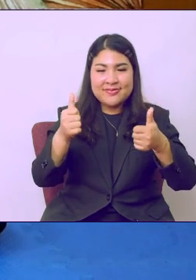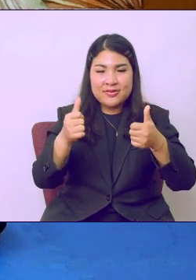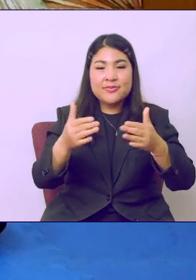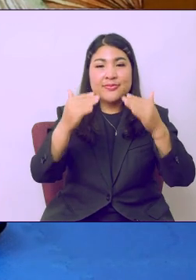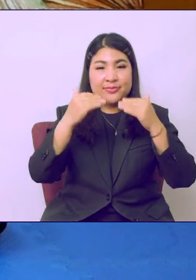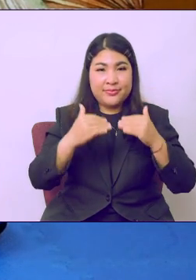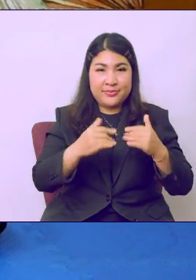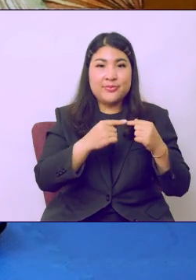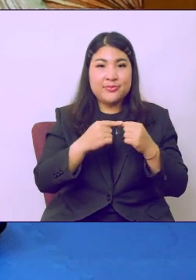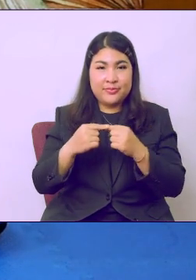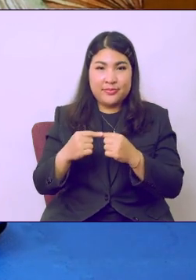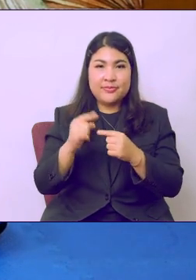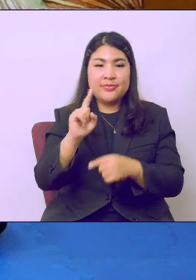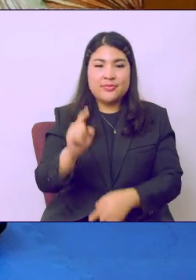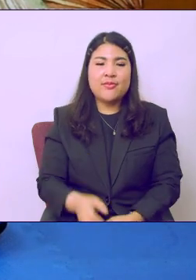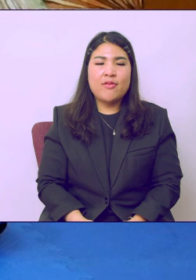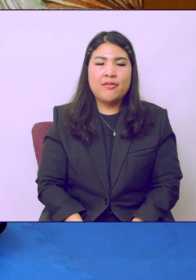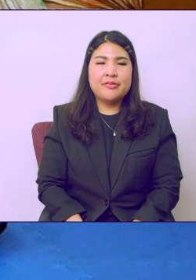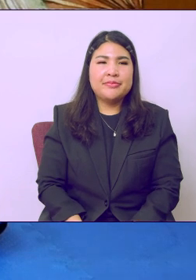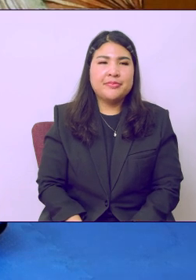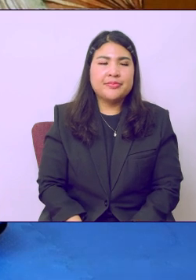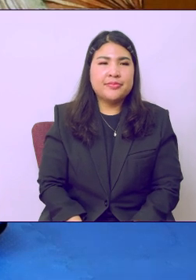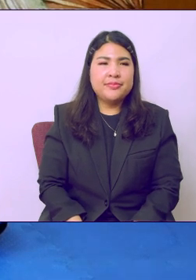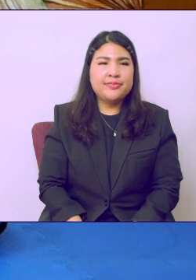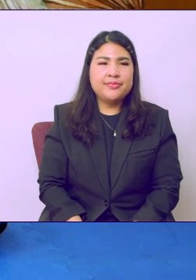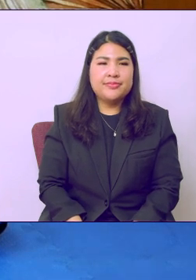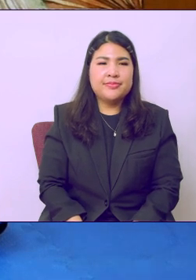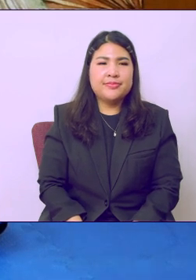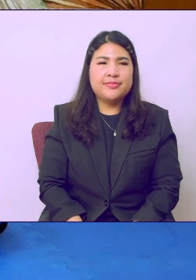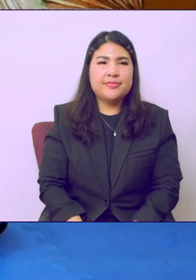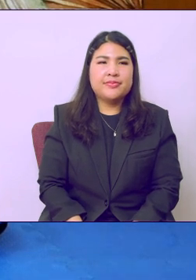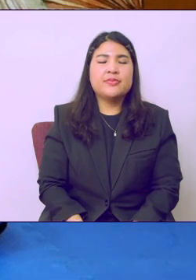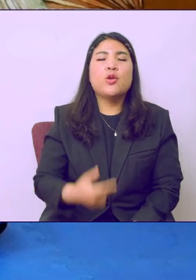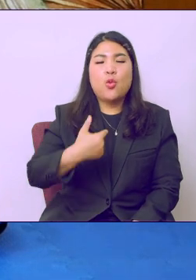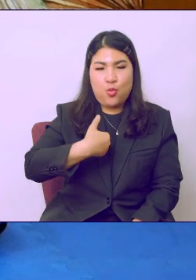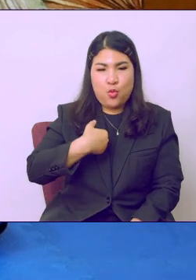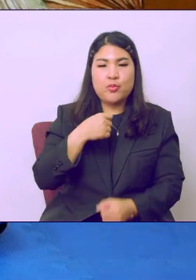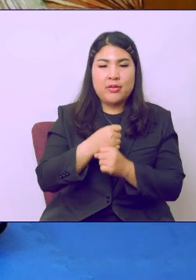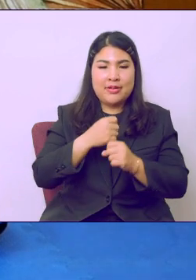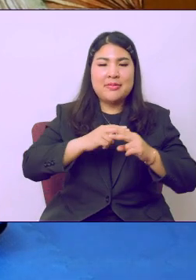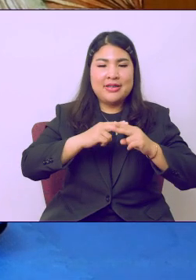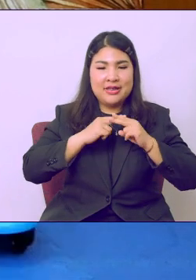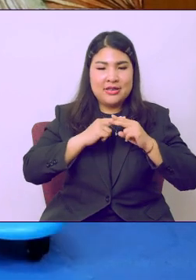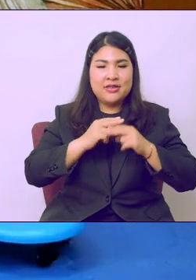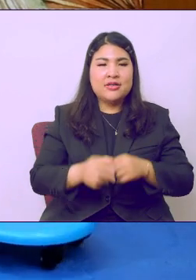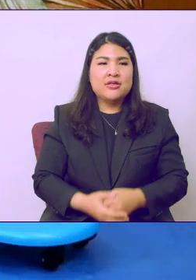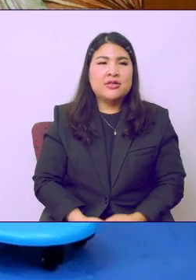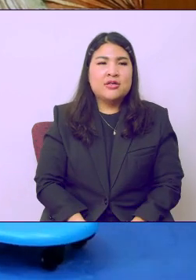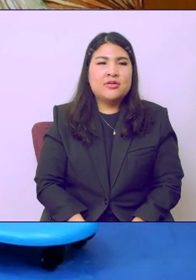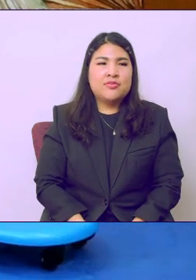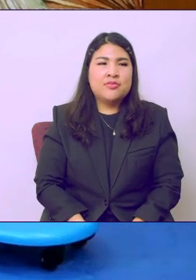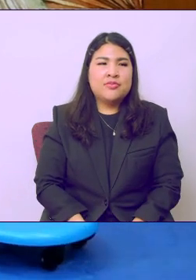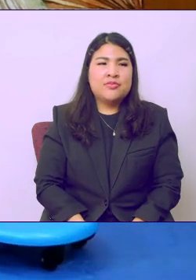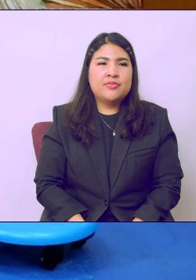นะครับอ่ะคราวนี้ครานี้คราวนี้เดี๋ยวผมเองะกันอ่ะน้องแพวมาจับ